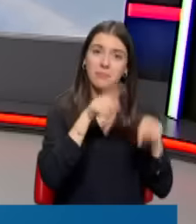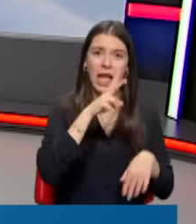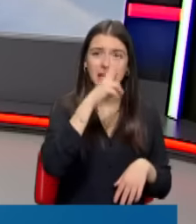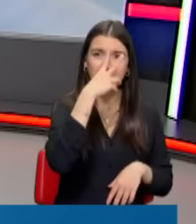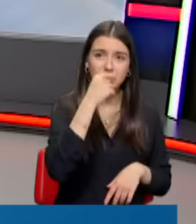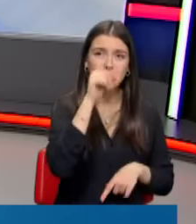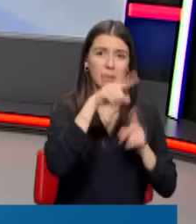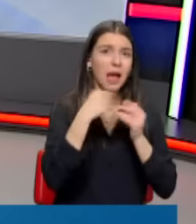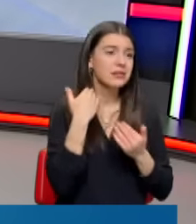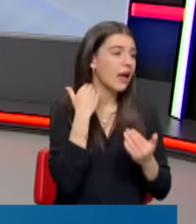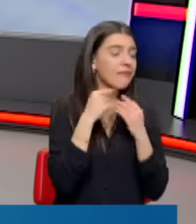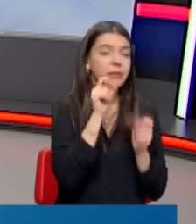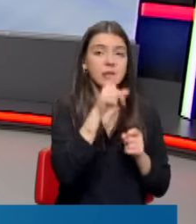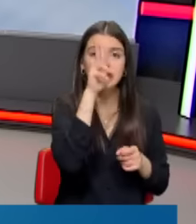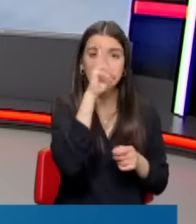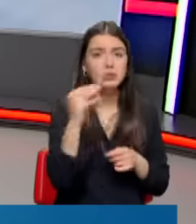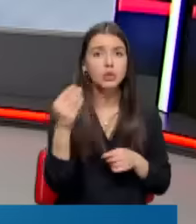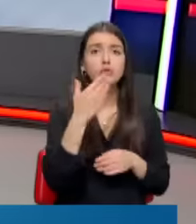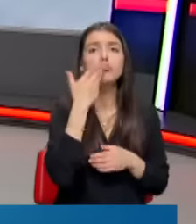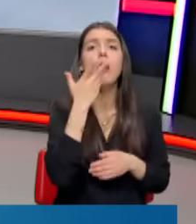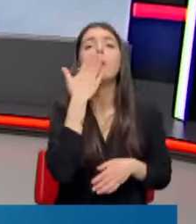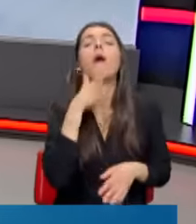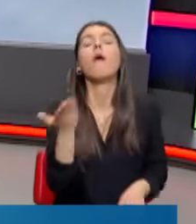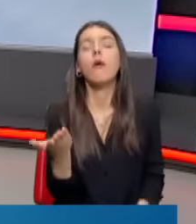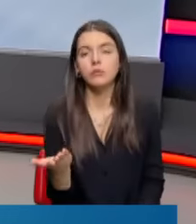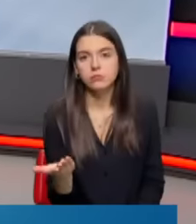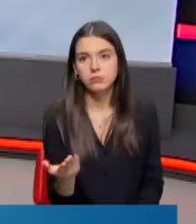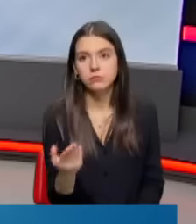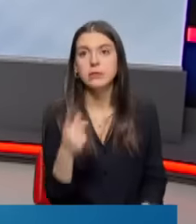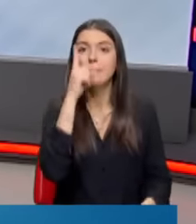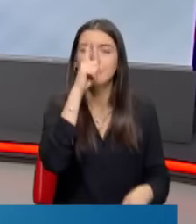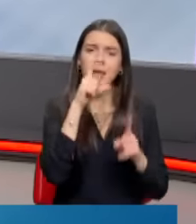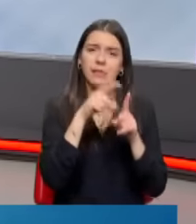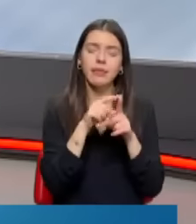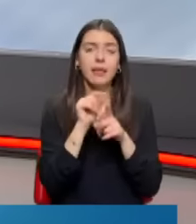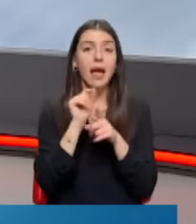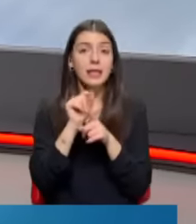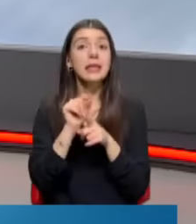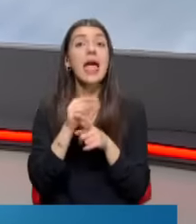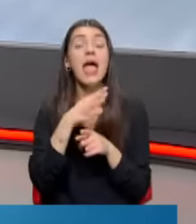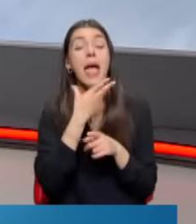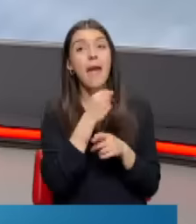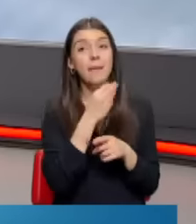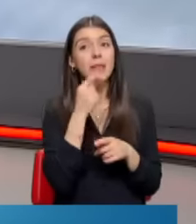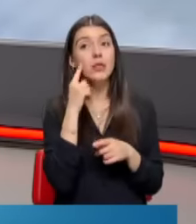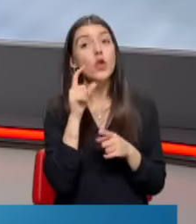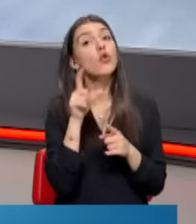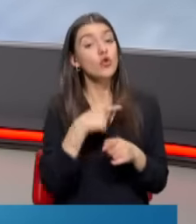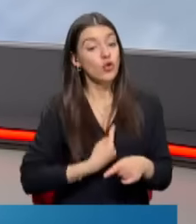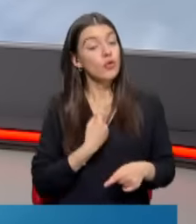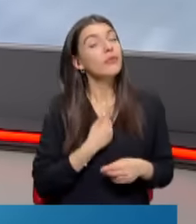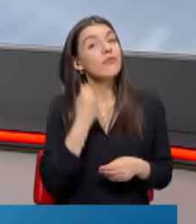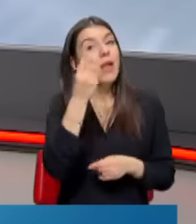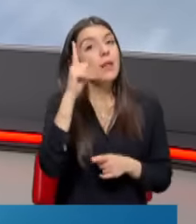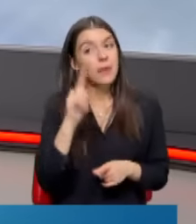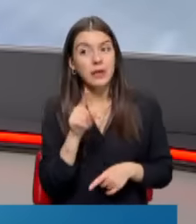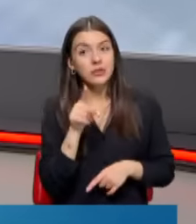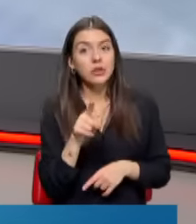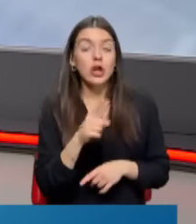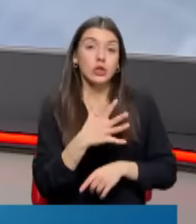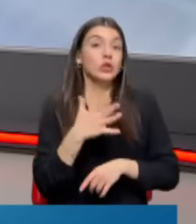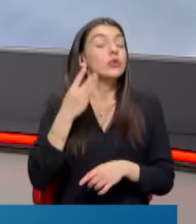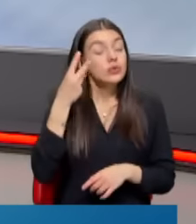çorba bile vermiyorlar, biliyorsunuz. Bakın bir detay, emeklilere yine umut vermeye başladılar. Cumhurbaşkanı